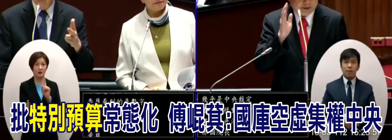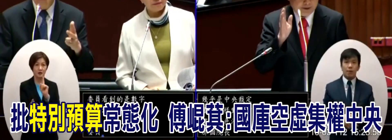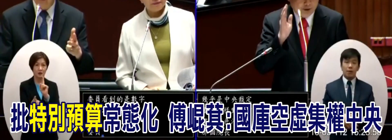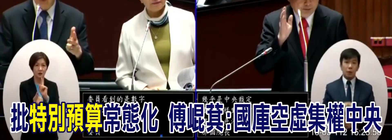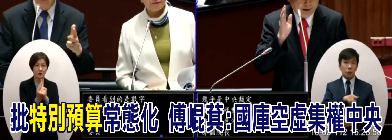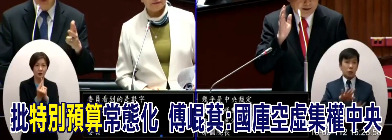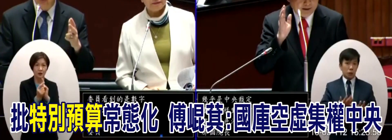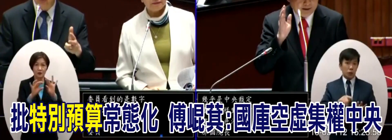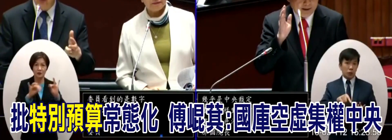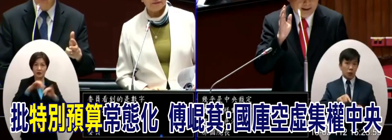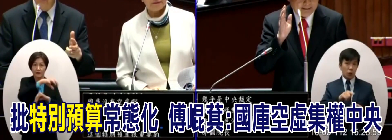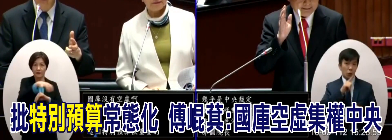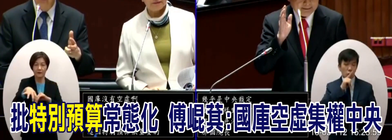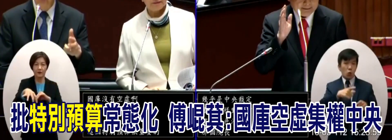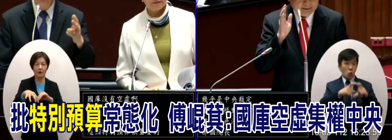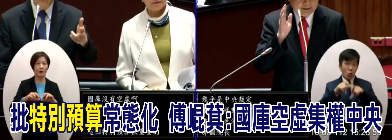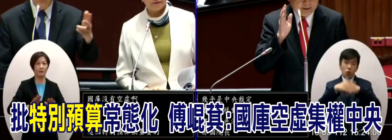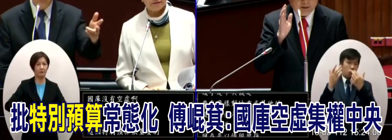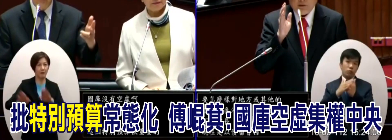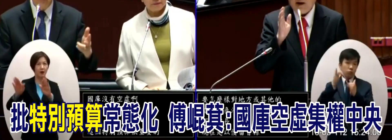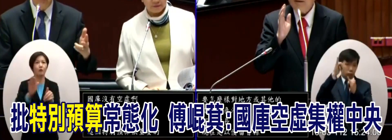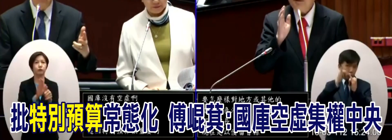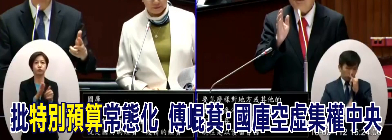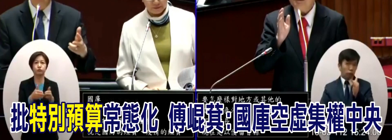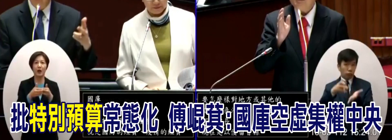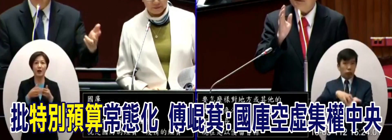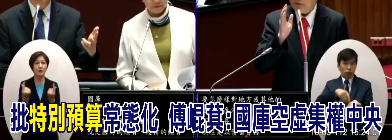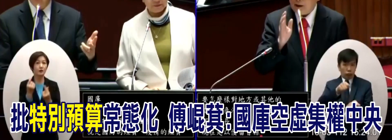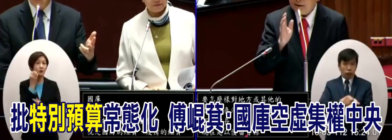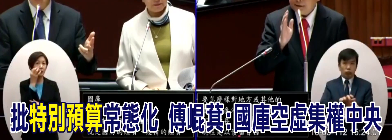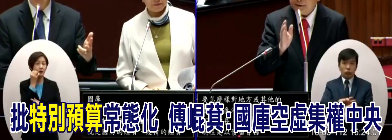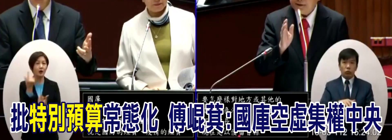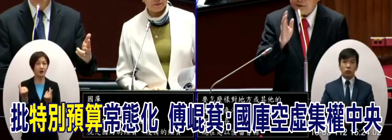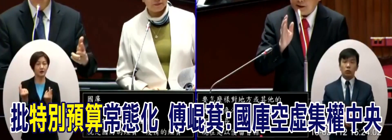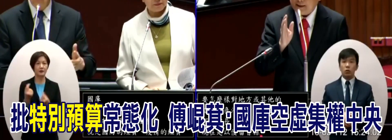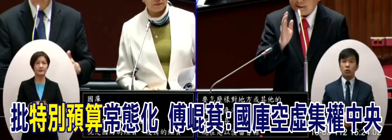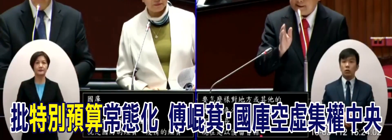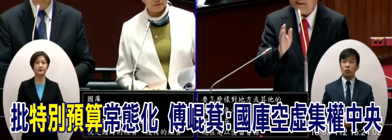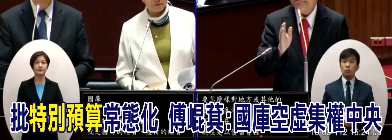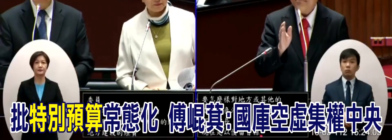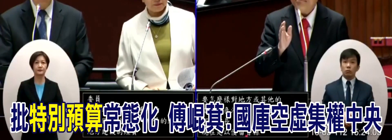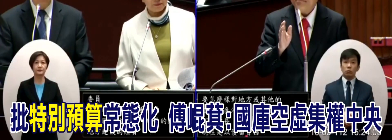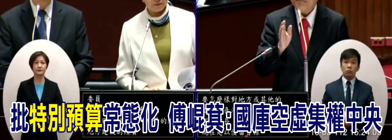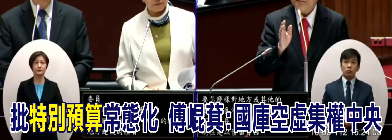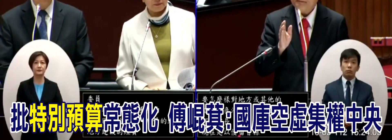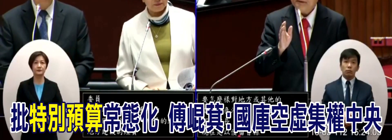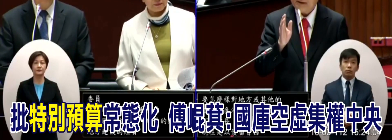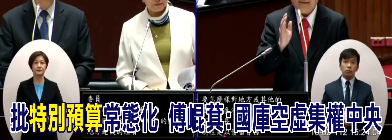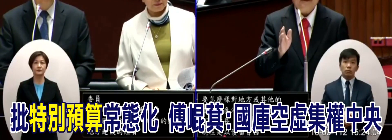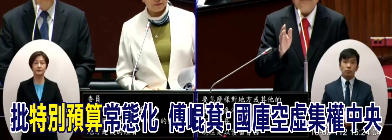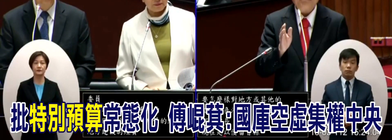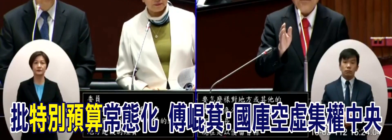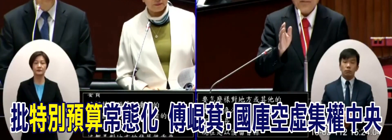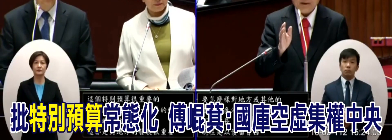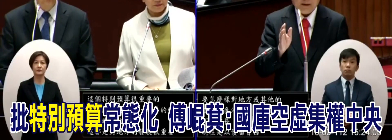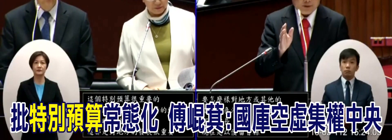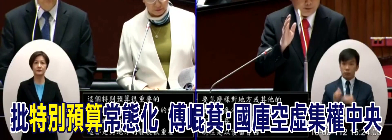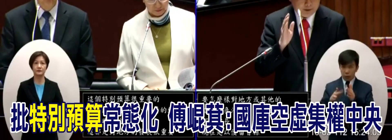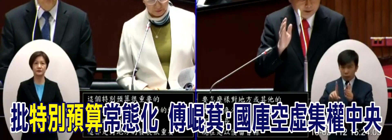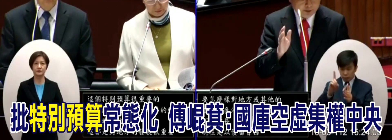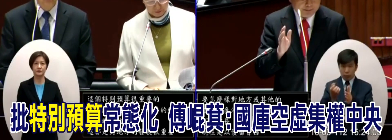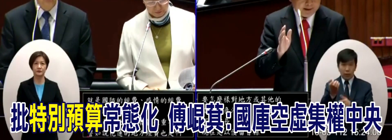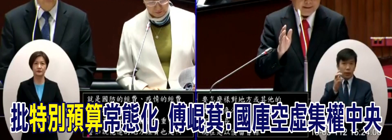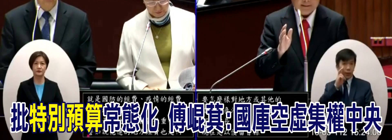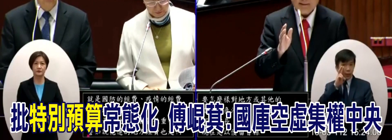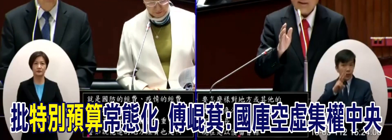方的发展很重要。譬如说花莲的地方经费也是， 光是整个前瞻